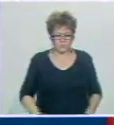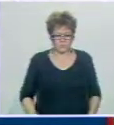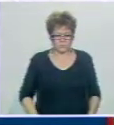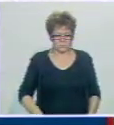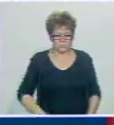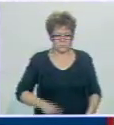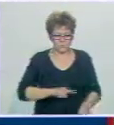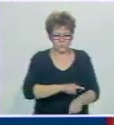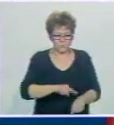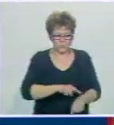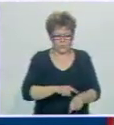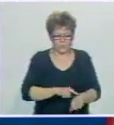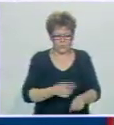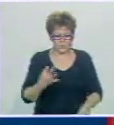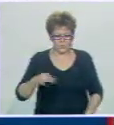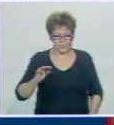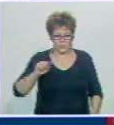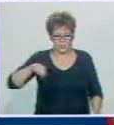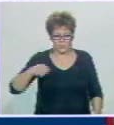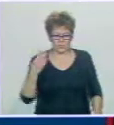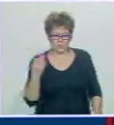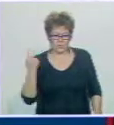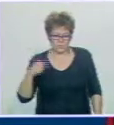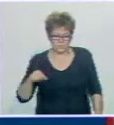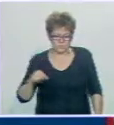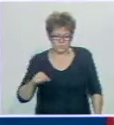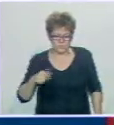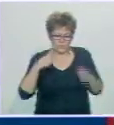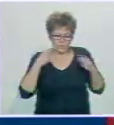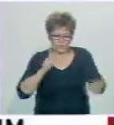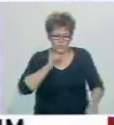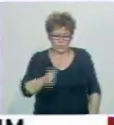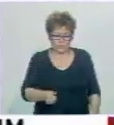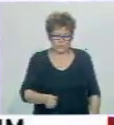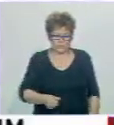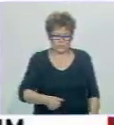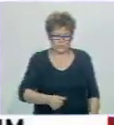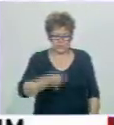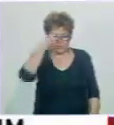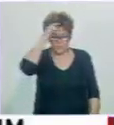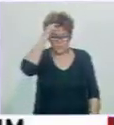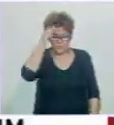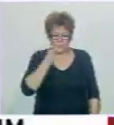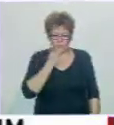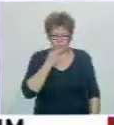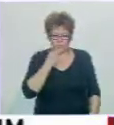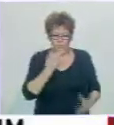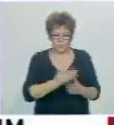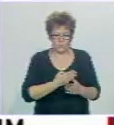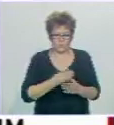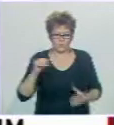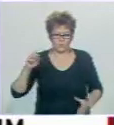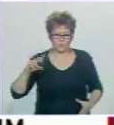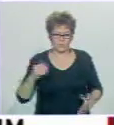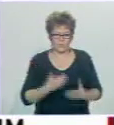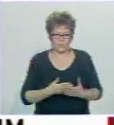ora 10:41, fără răspuns. Inspectoratul Județean de Poliție Vâlcea a întocmit un dosar penal pentru